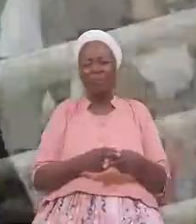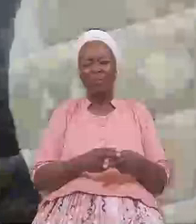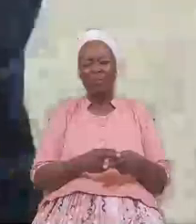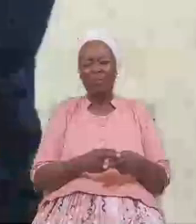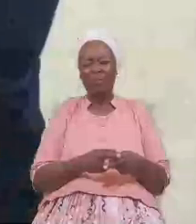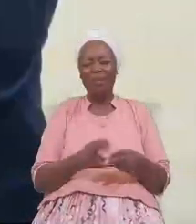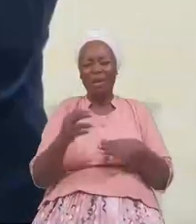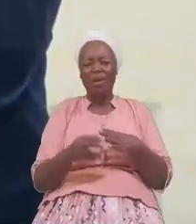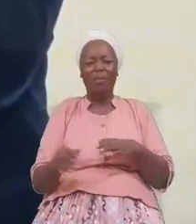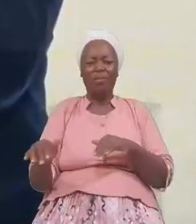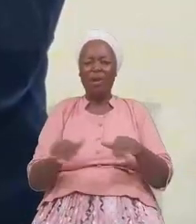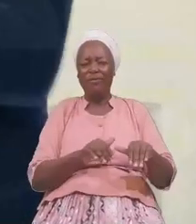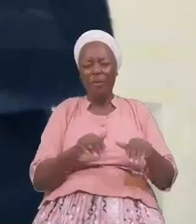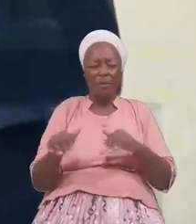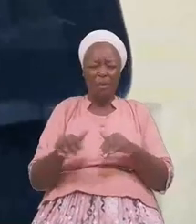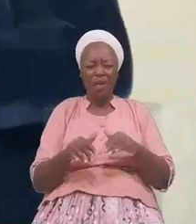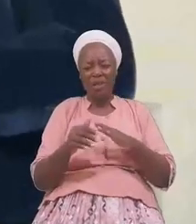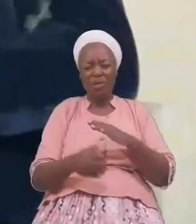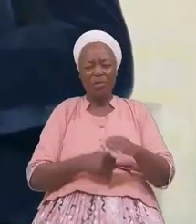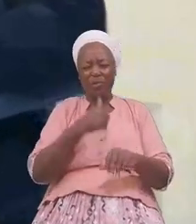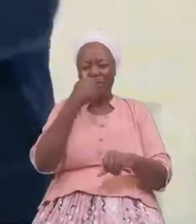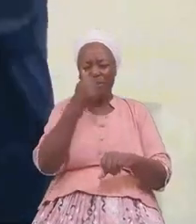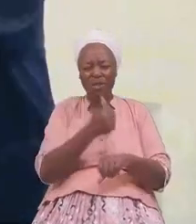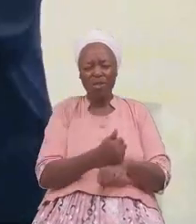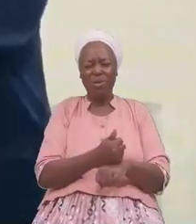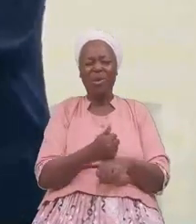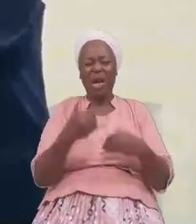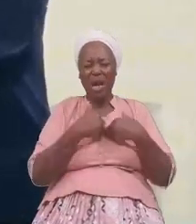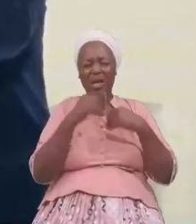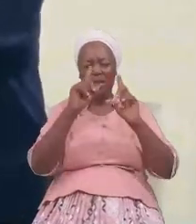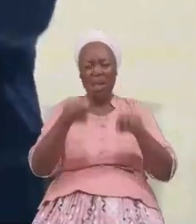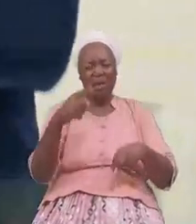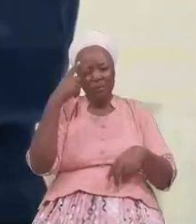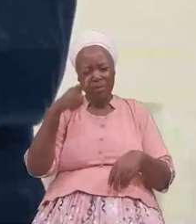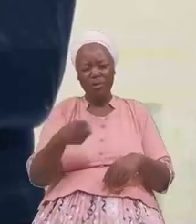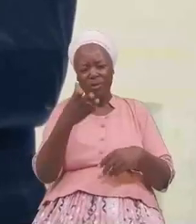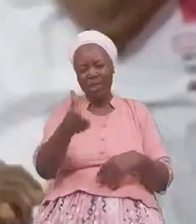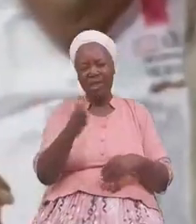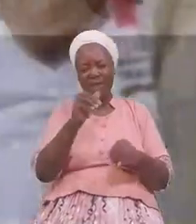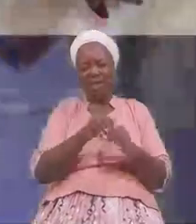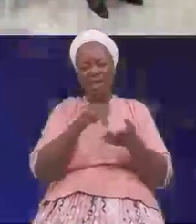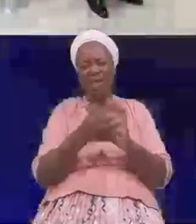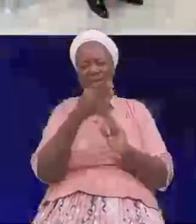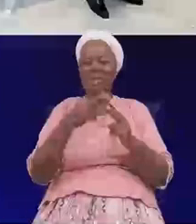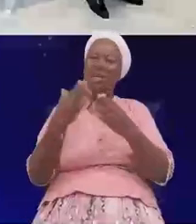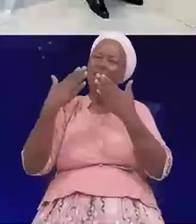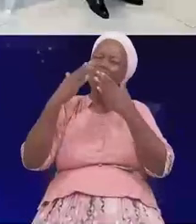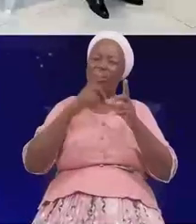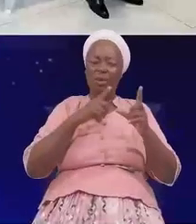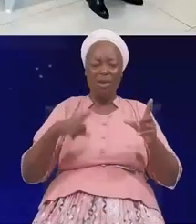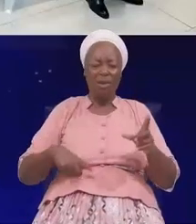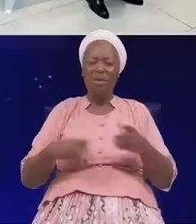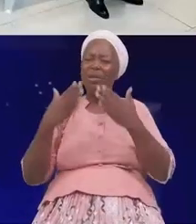l'accomplissement, la confirmation est venue maintenant pour toi. Merci Seigneur, merci